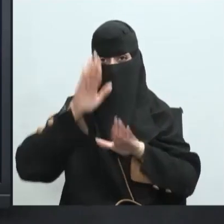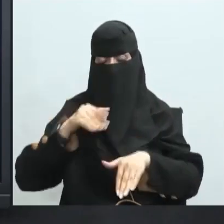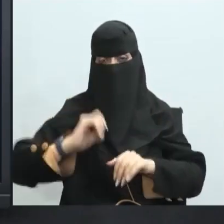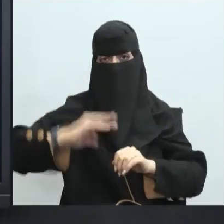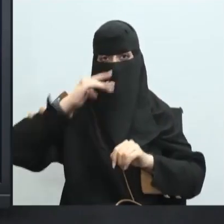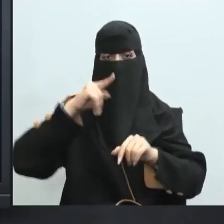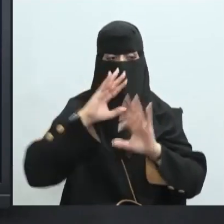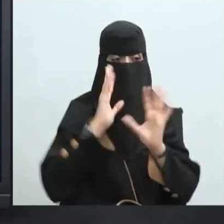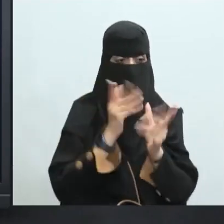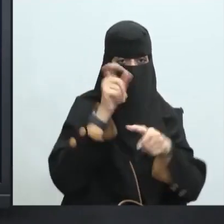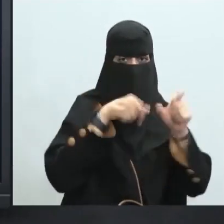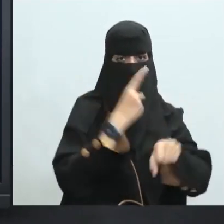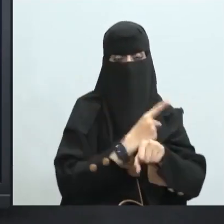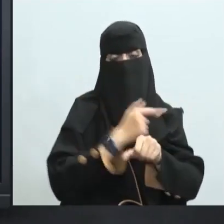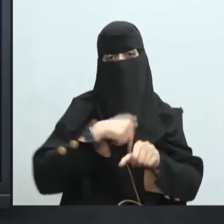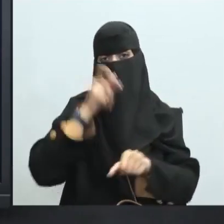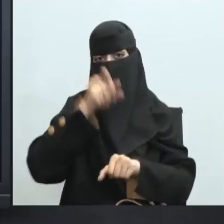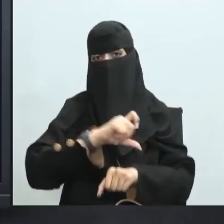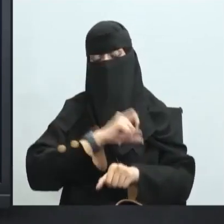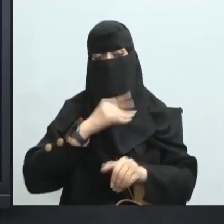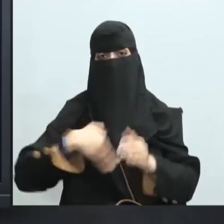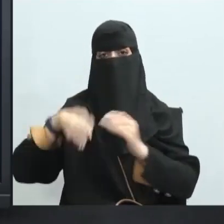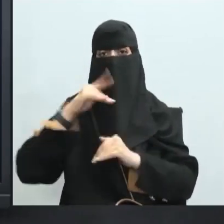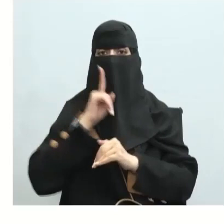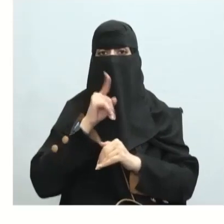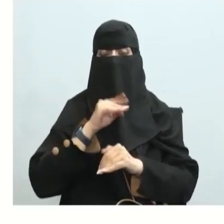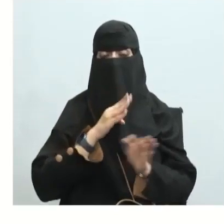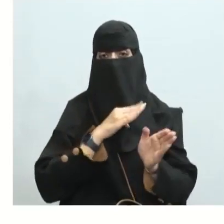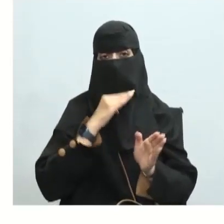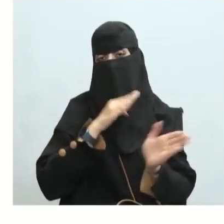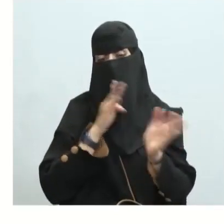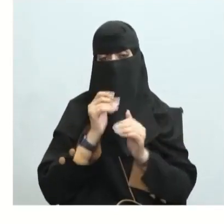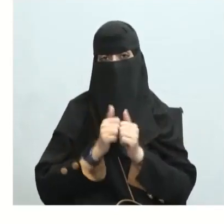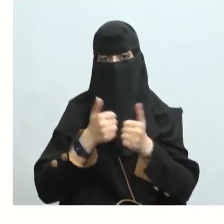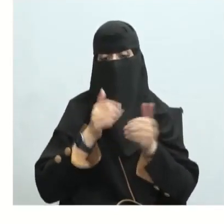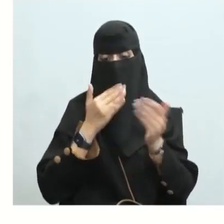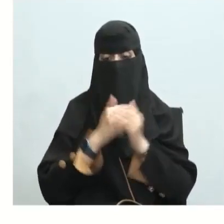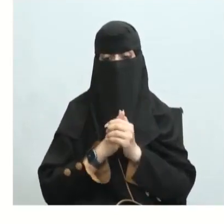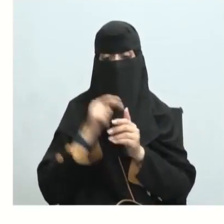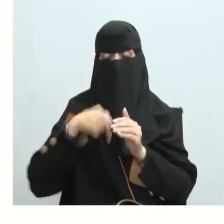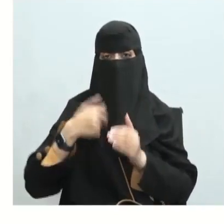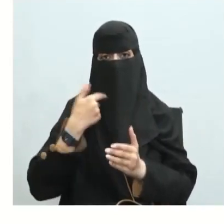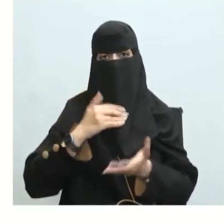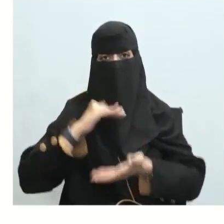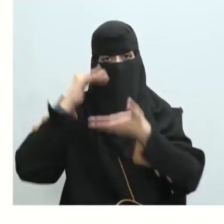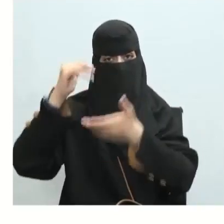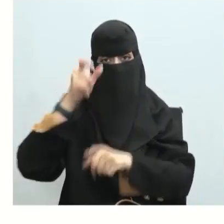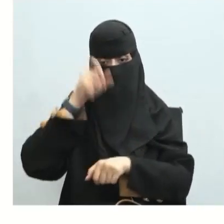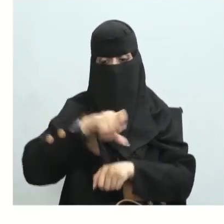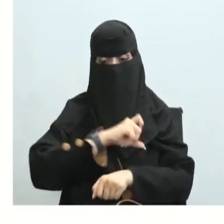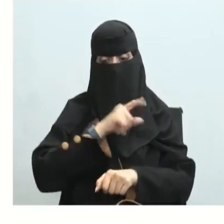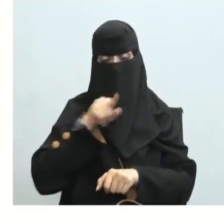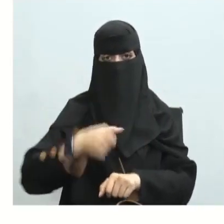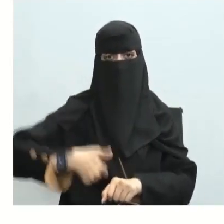والكادر التعليمي بالمدرسه الطلاب واولياء الامور ماذا الموضوع هنا تكريم تكريم الطلاب